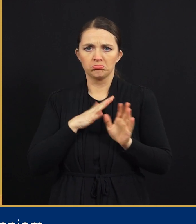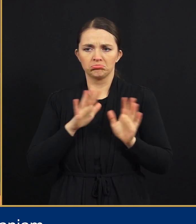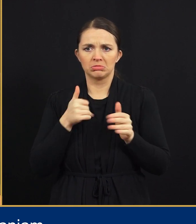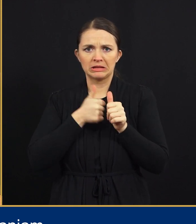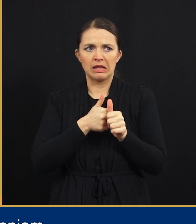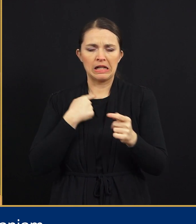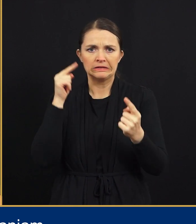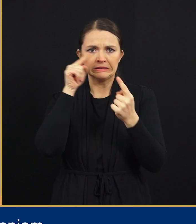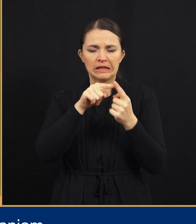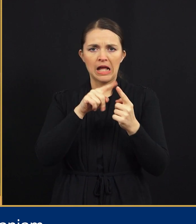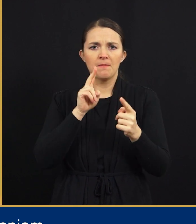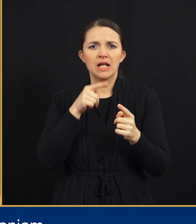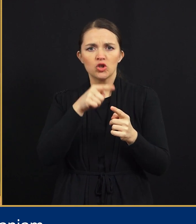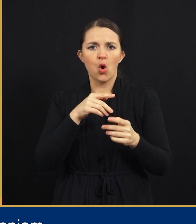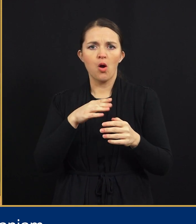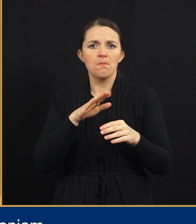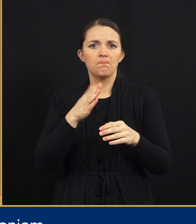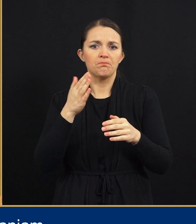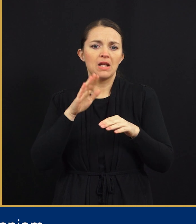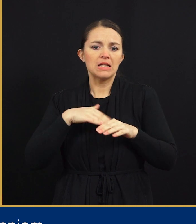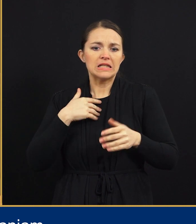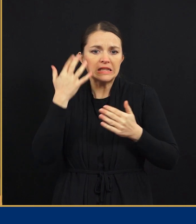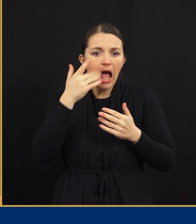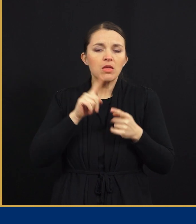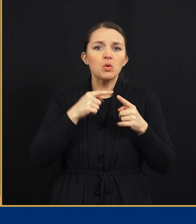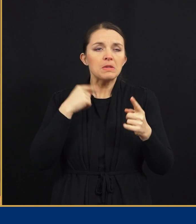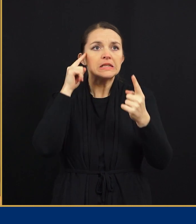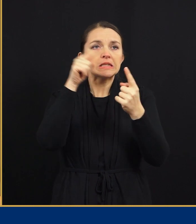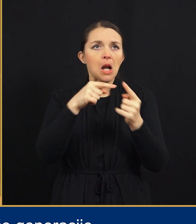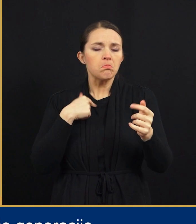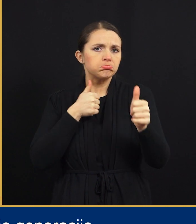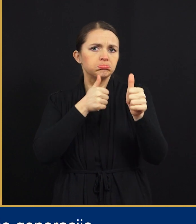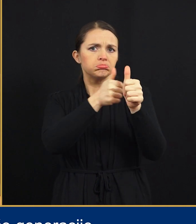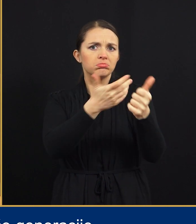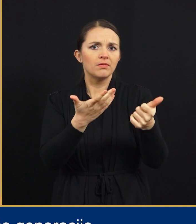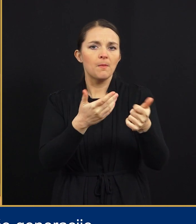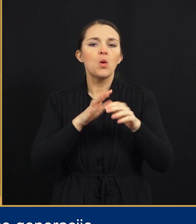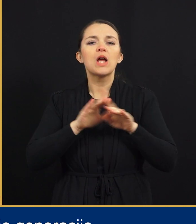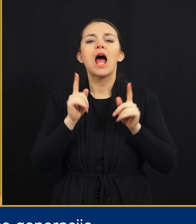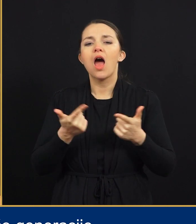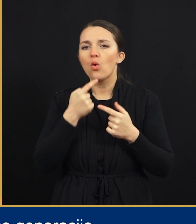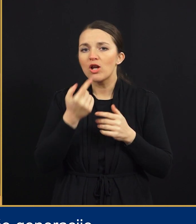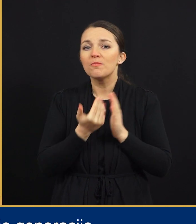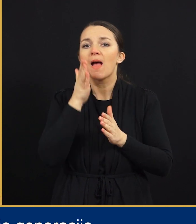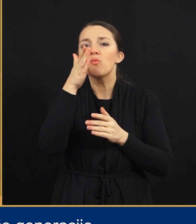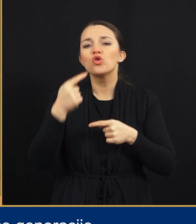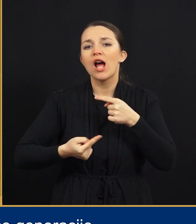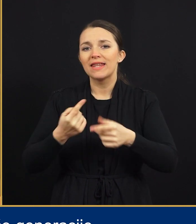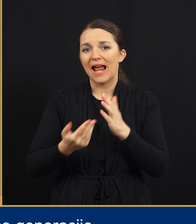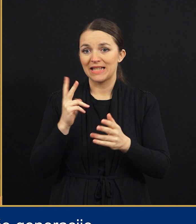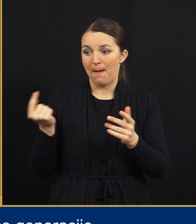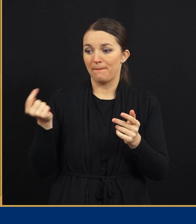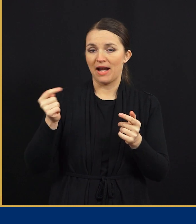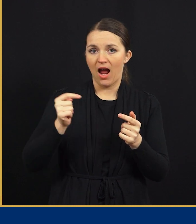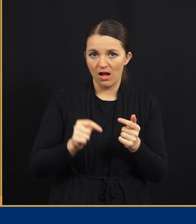sem ciljem, ki so snoleli na sanjah. In vse, kar lahko rečem za bodoče generacije, ki prihajajo za